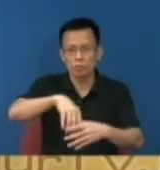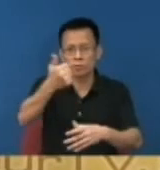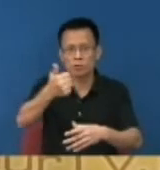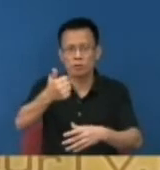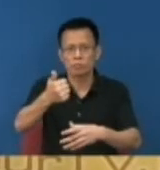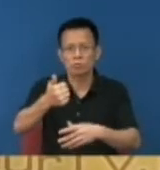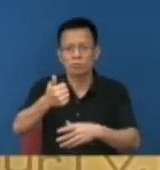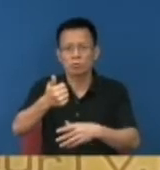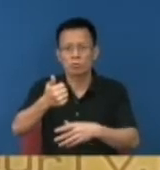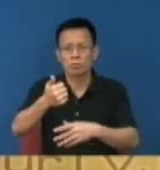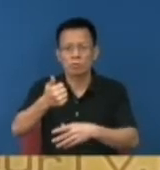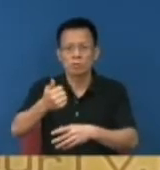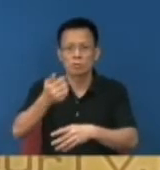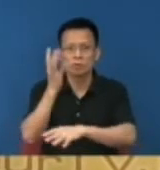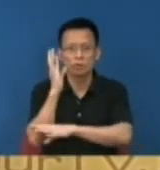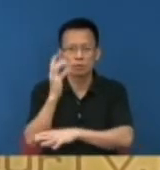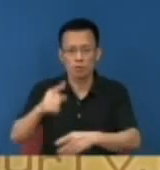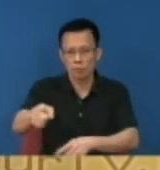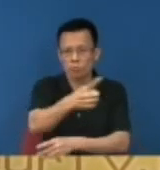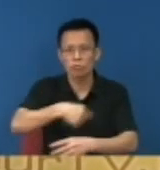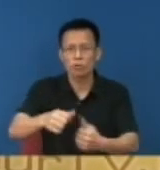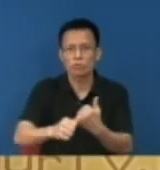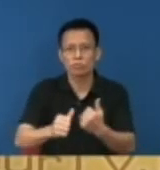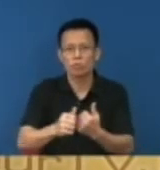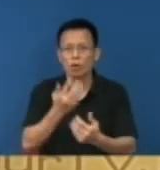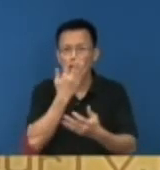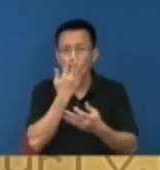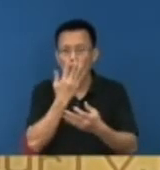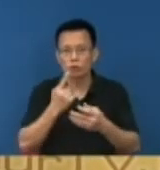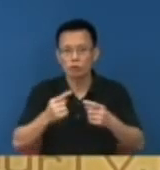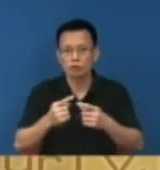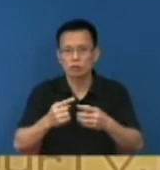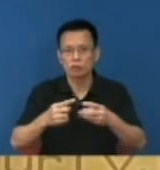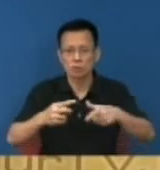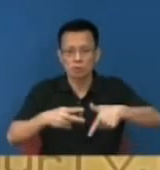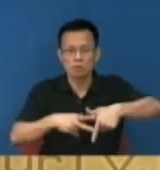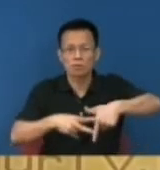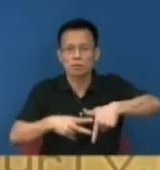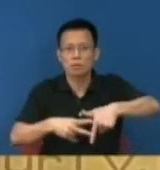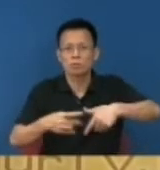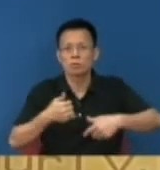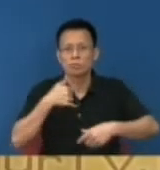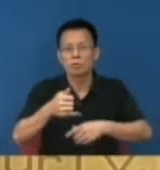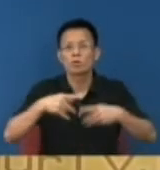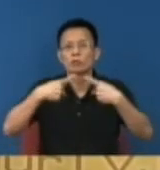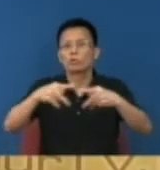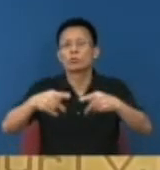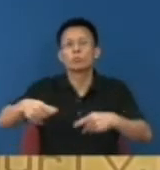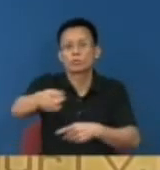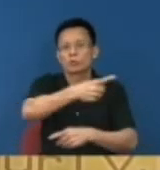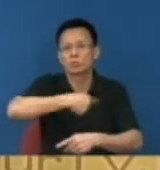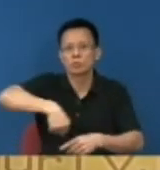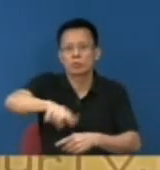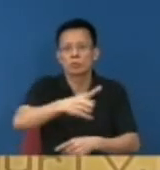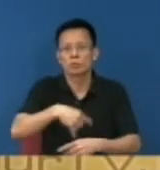超級嘅區議員，好似而家阿何俊仁走翻去一個屯門嘅選區，或者其他阿冼仲佳